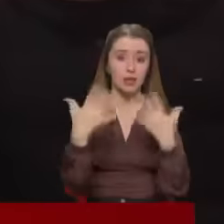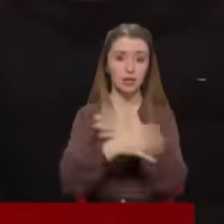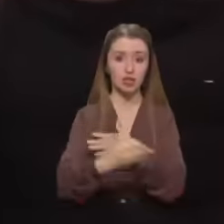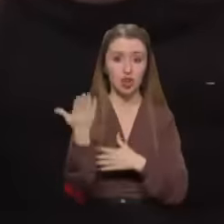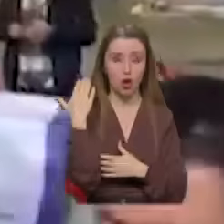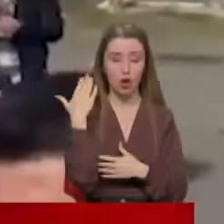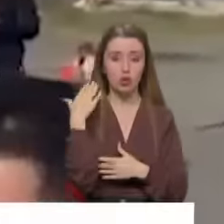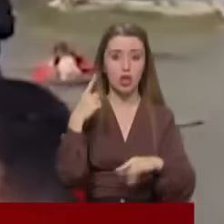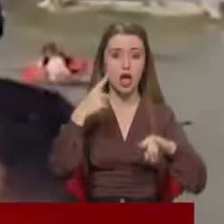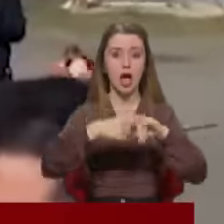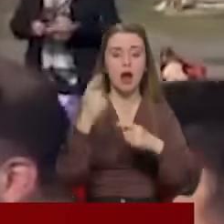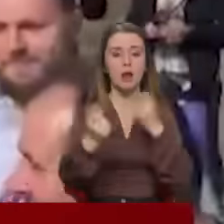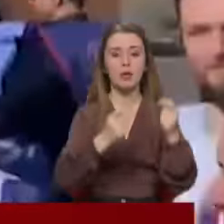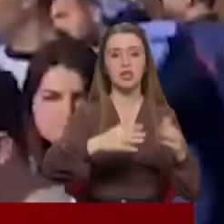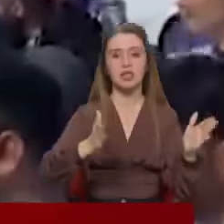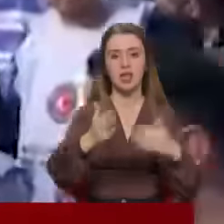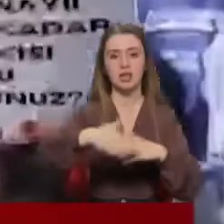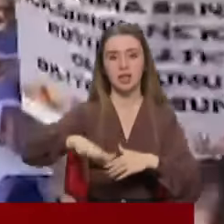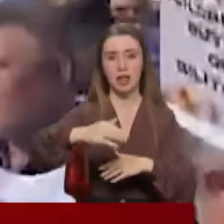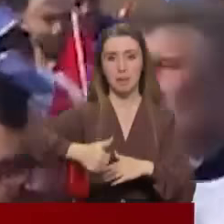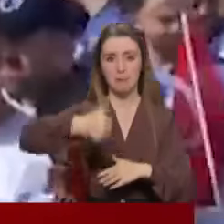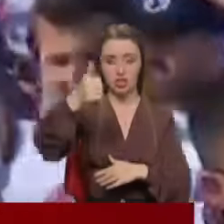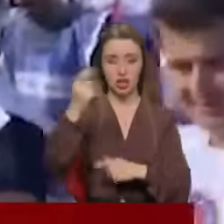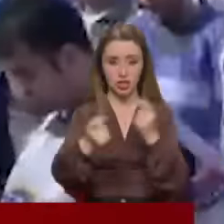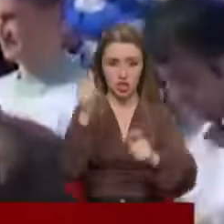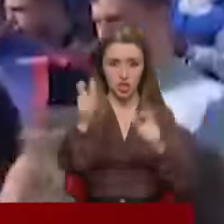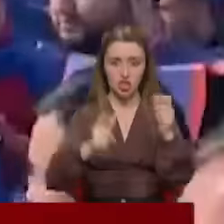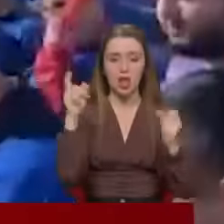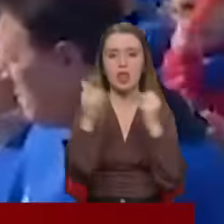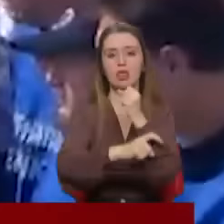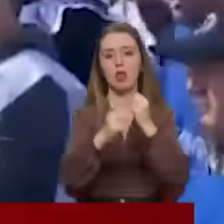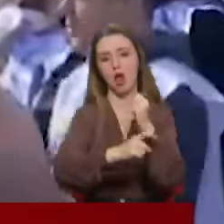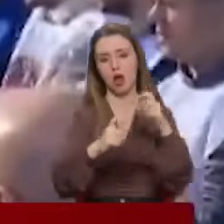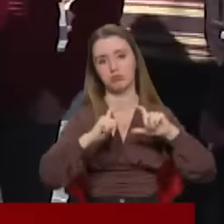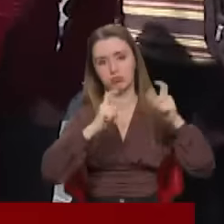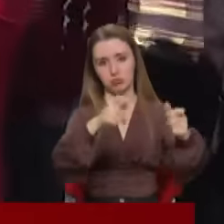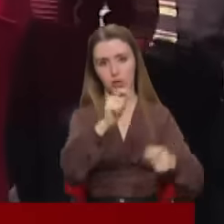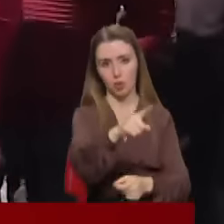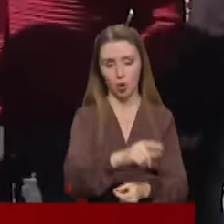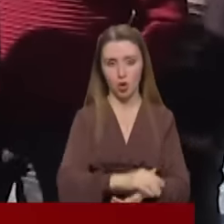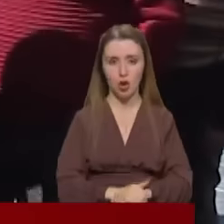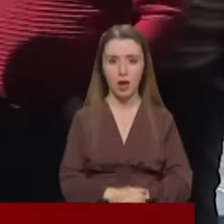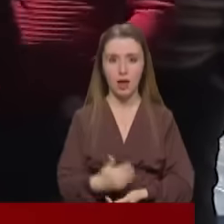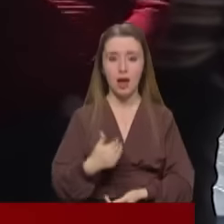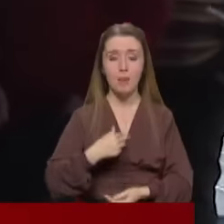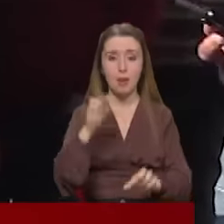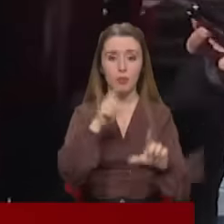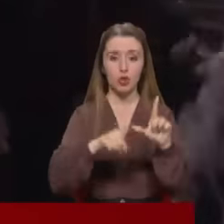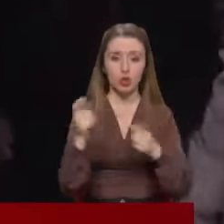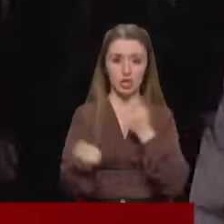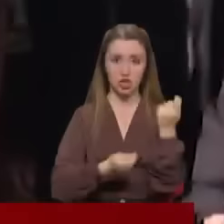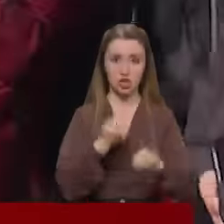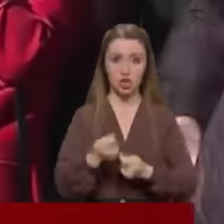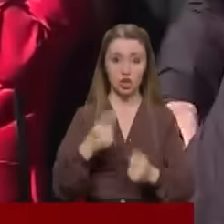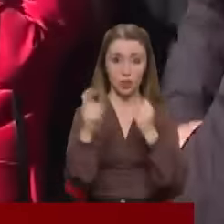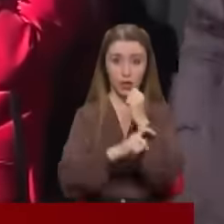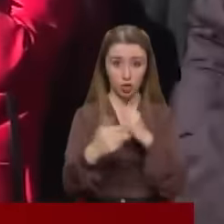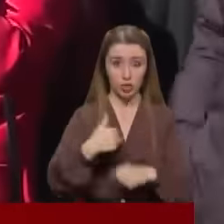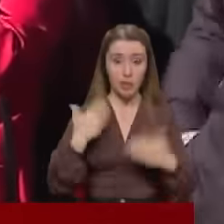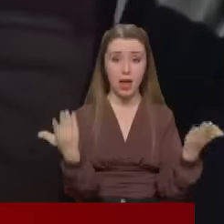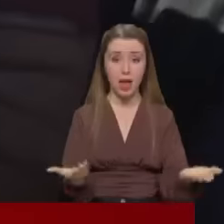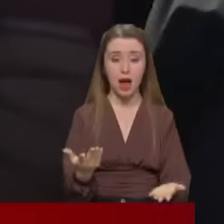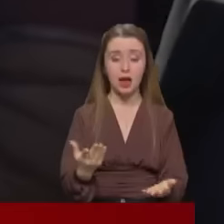öncesinde Harp İş Sendikası Genel Başkanı işçileri terör iması yaparak suçladı. Ben Milgen projesinde çalışan bir teröristsem diyecek